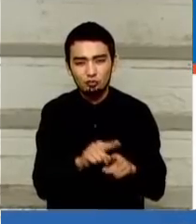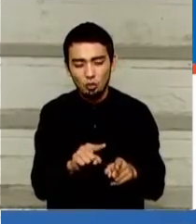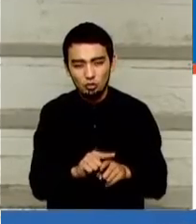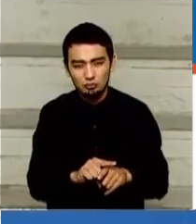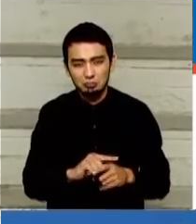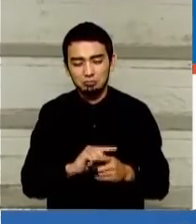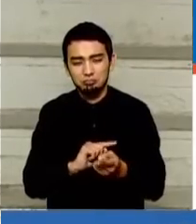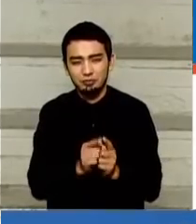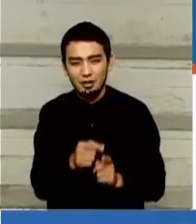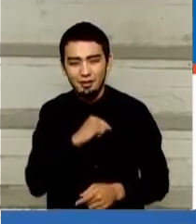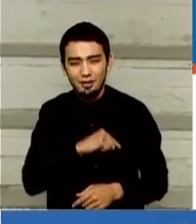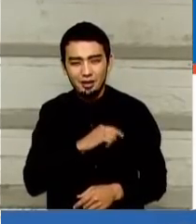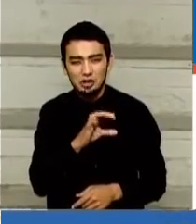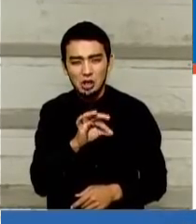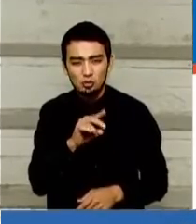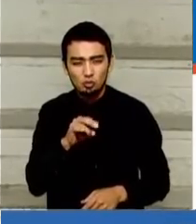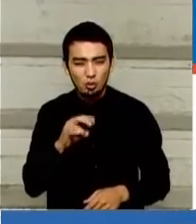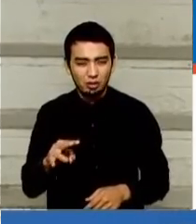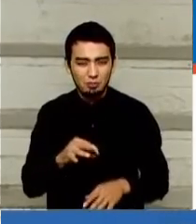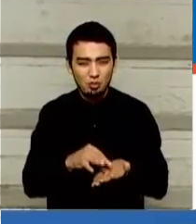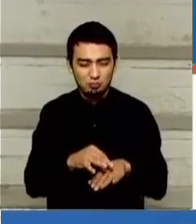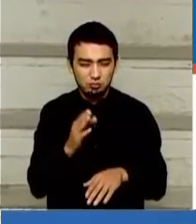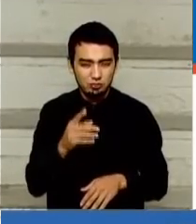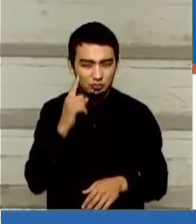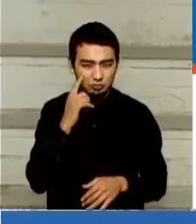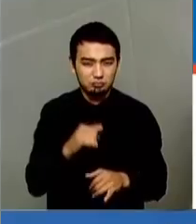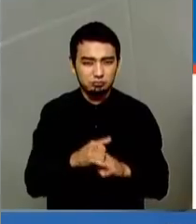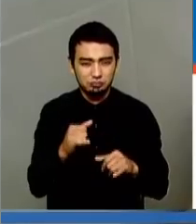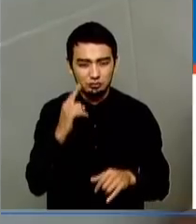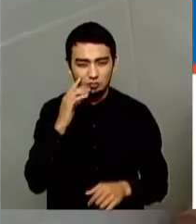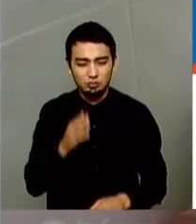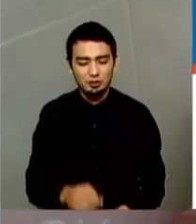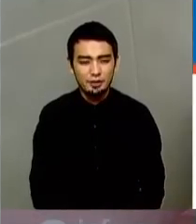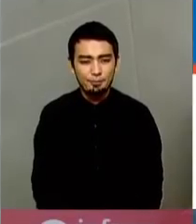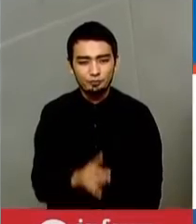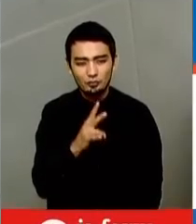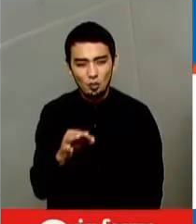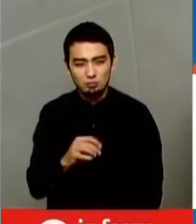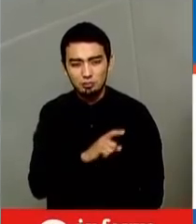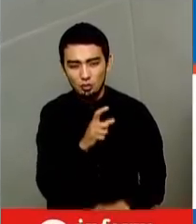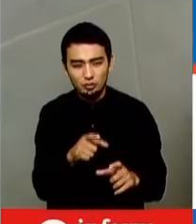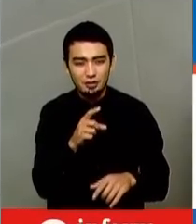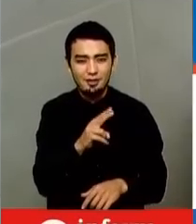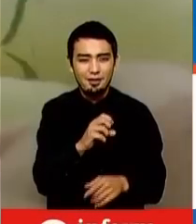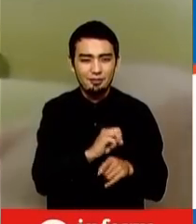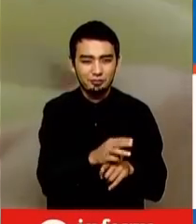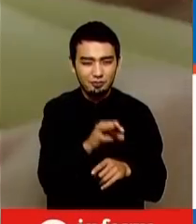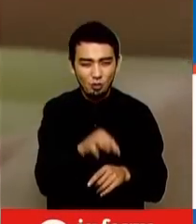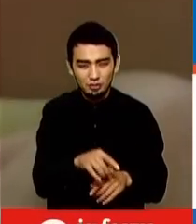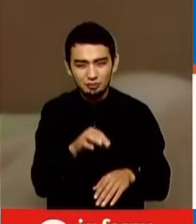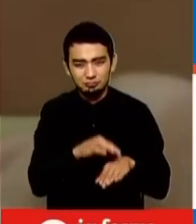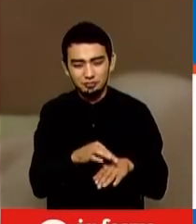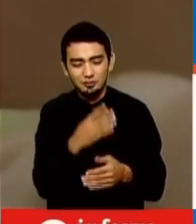приобретает сезонный характер, поэтому возможен подъем заболеваемости. Но специалисты говорят, что коронавирус проявляется даже